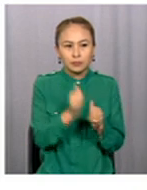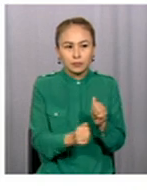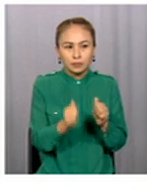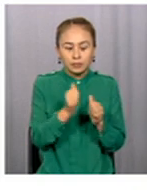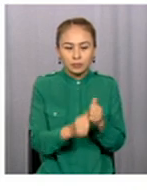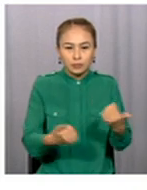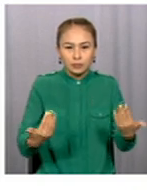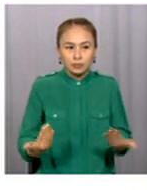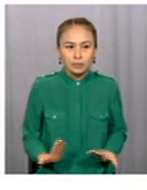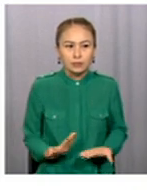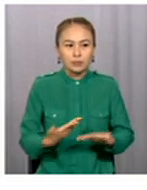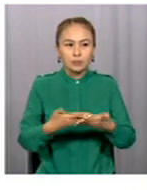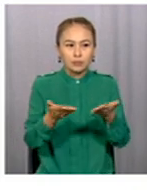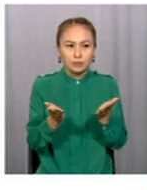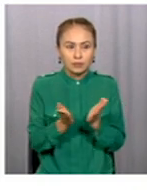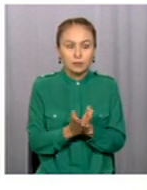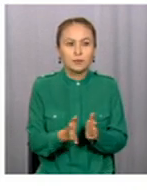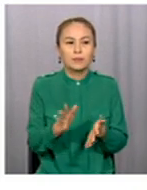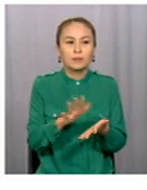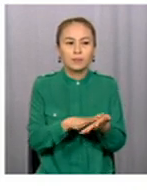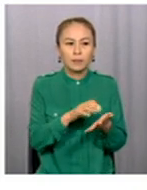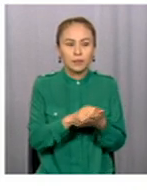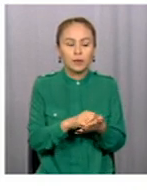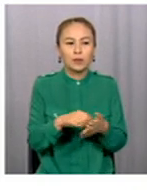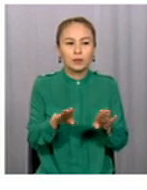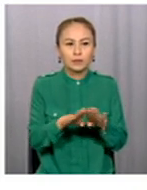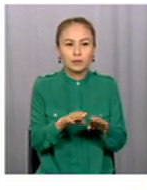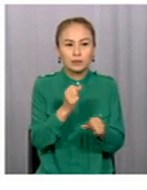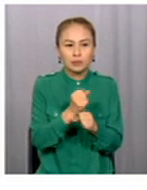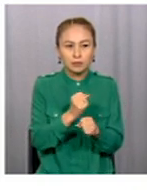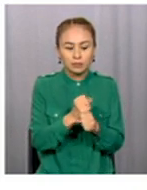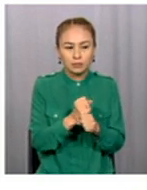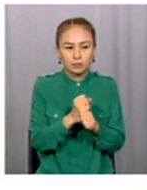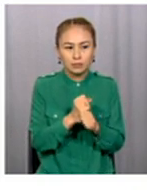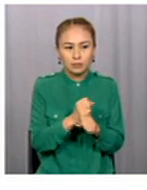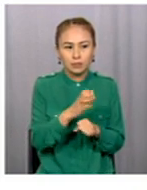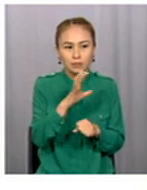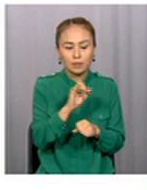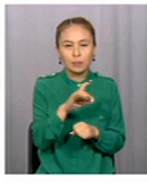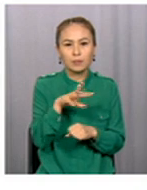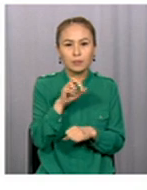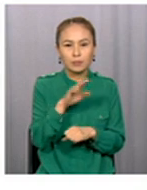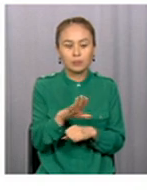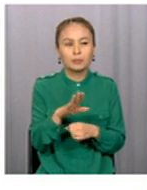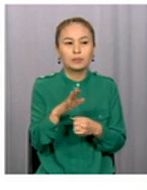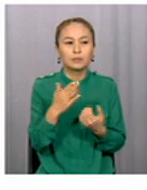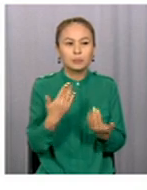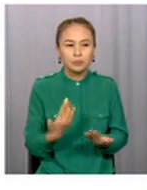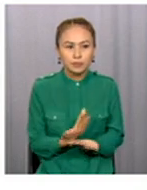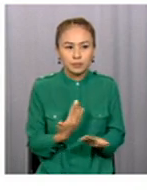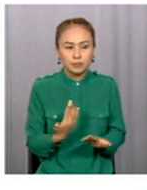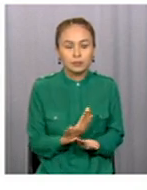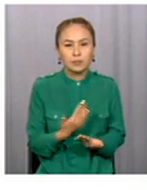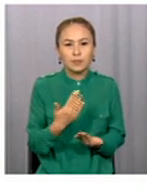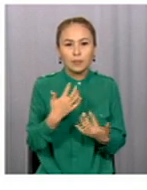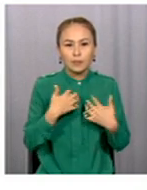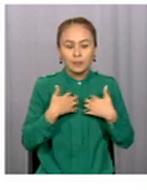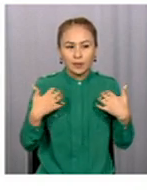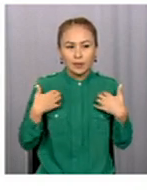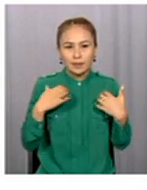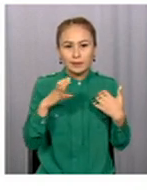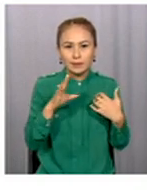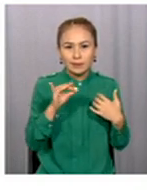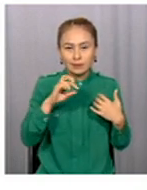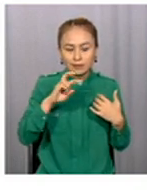қолданылатын ыдыс-аяқтарды былғарыдан, қыштан жасаған. Сарматтардың өнерінде аң стилі мен